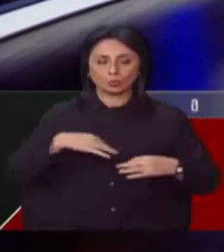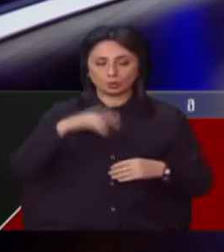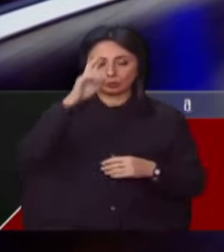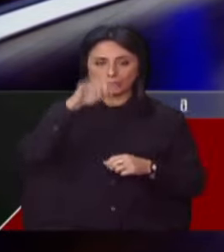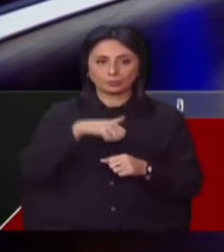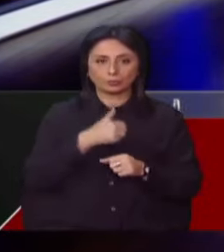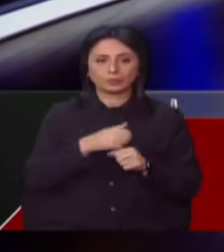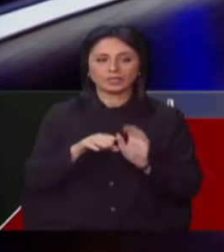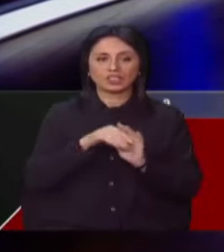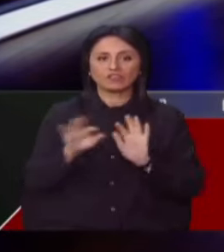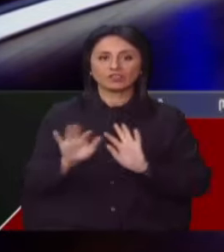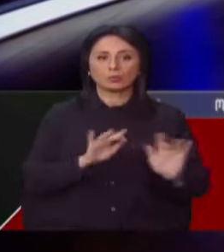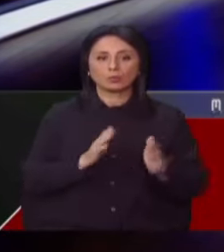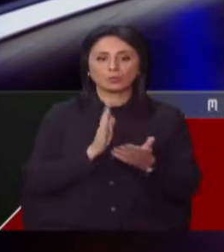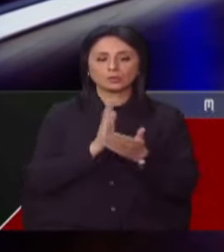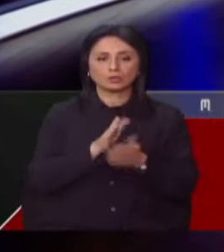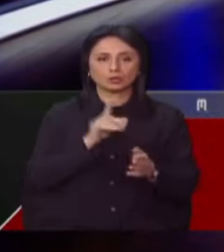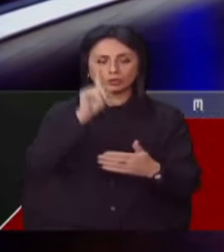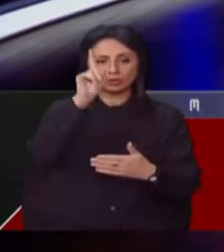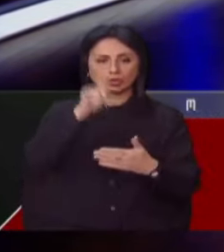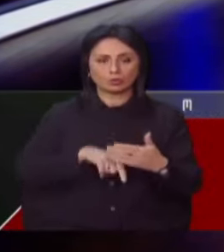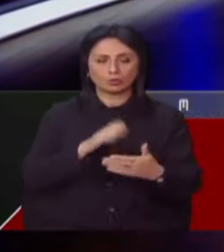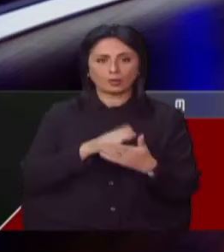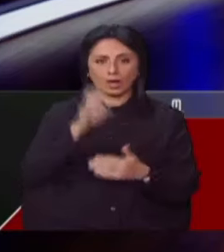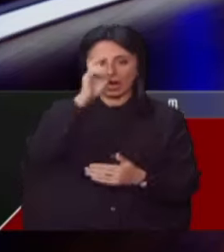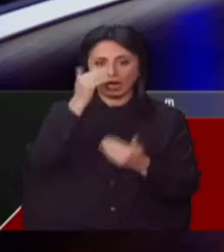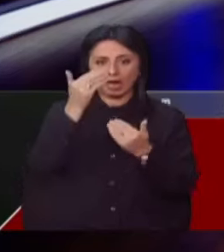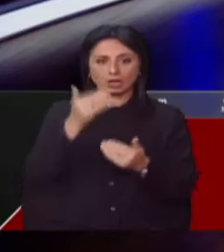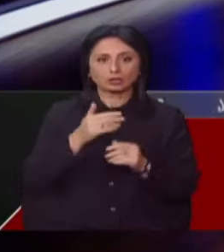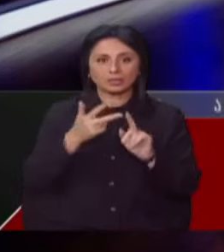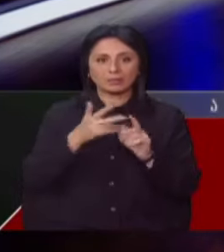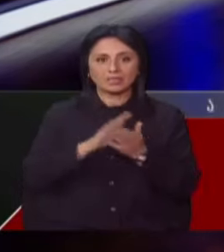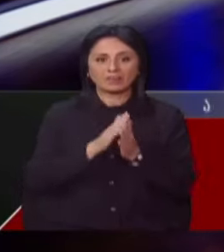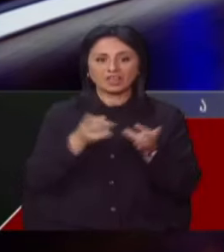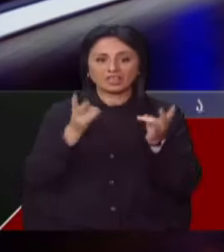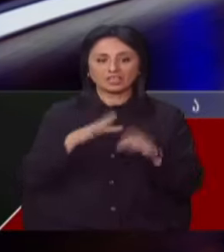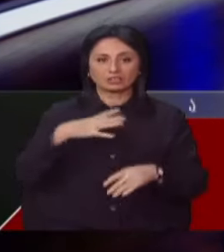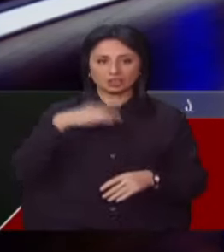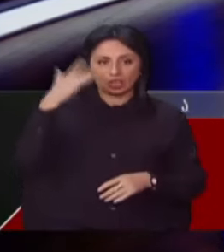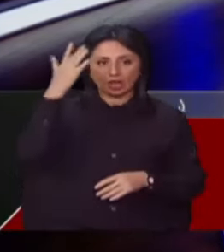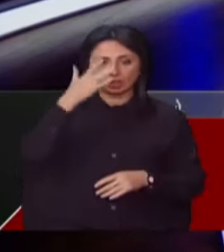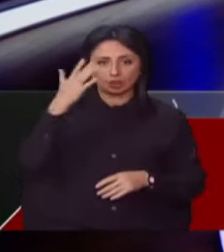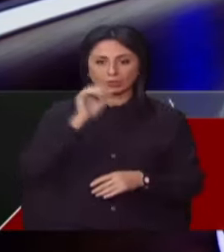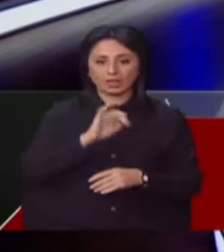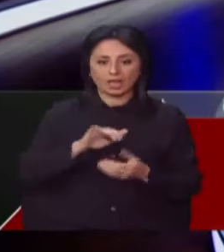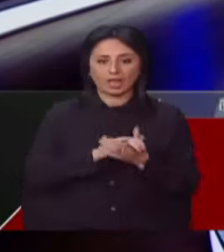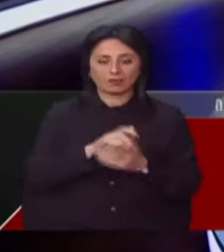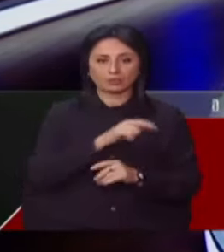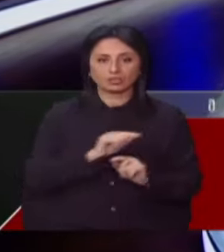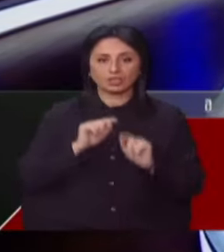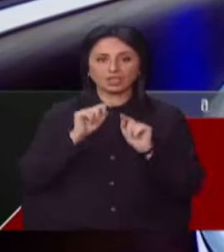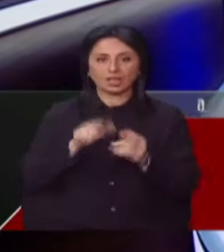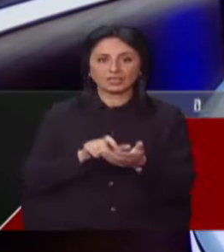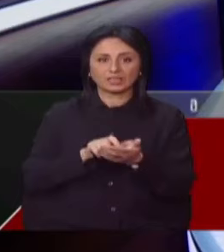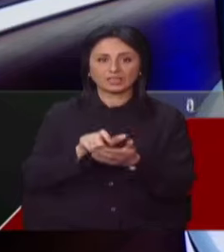მთავრობის მეთაურ საარჩევნო პროცესის მიმართ სრულინდობა აქვს და ხელისუფლებაში მესამე ვადით დარჩენილ ქართულ ოცნებას ევროკავშირში